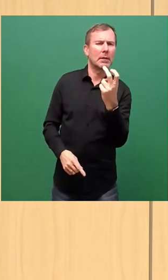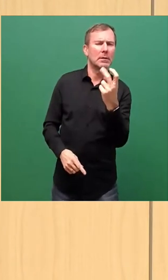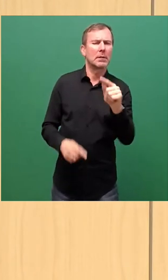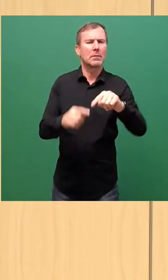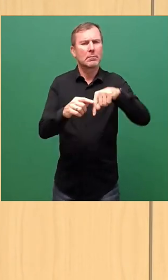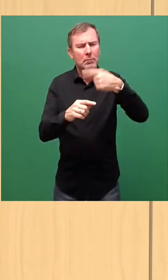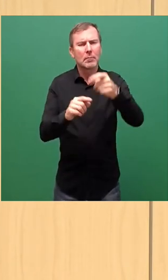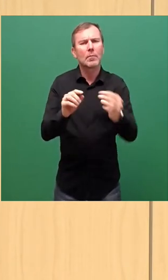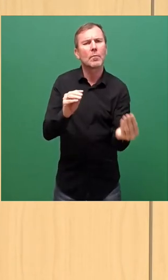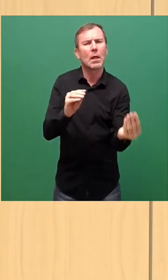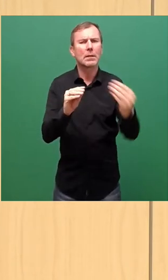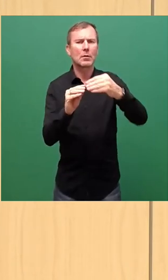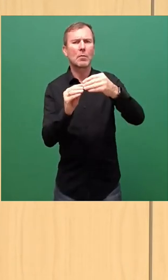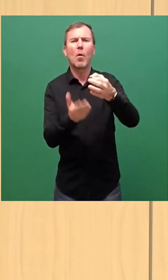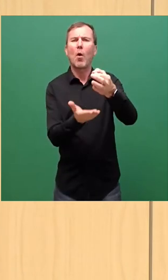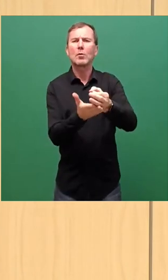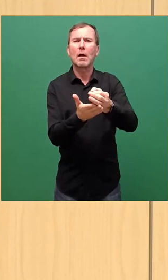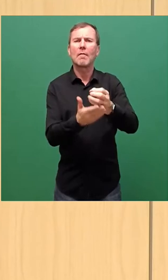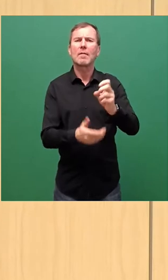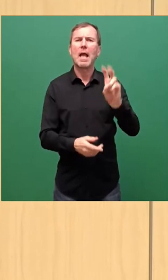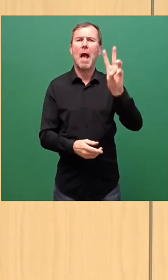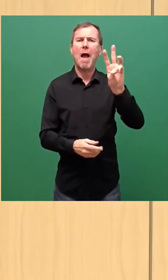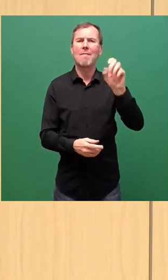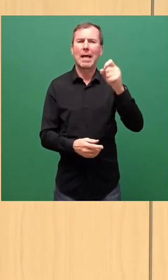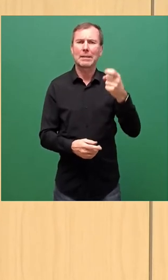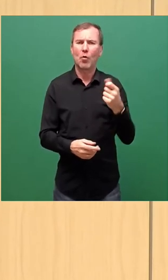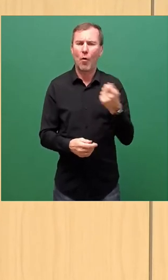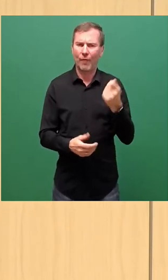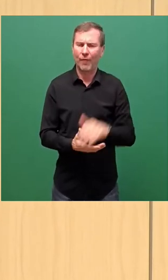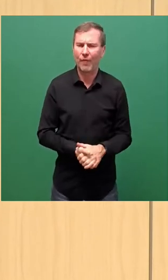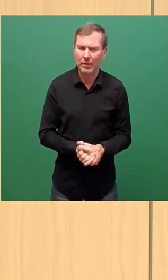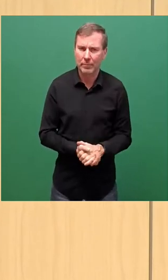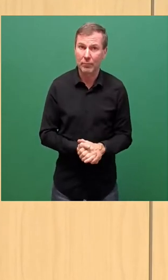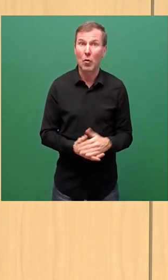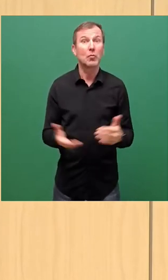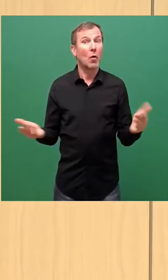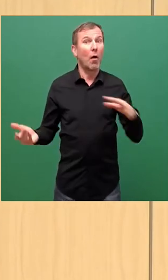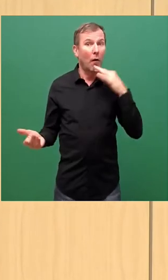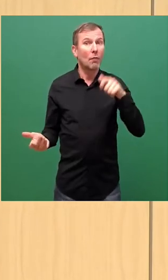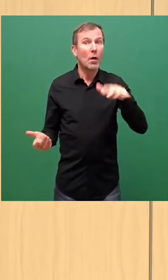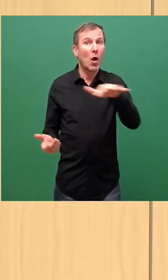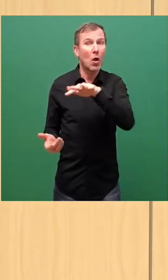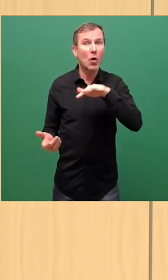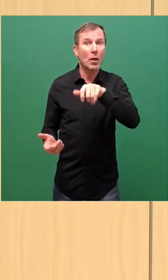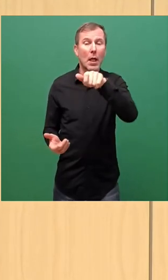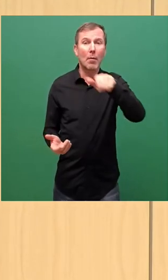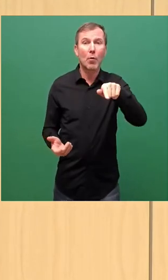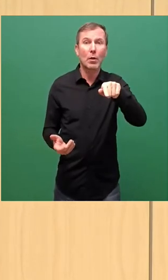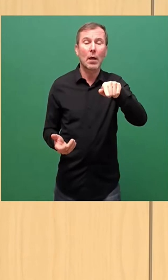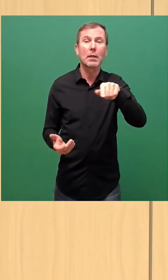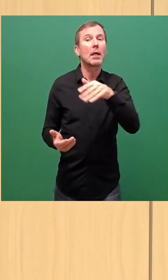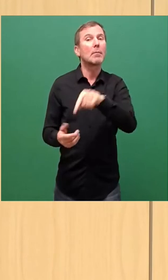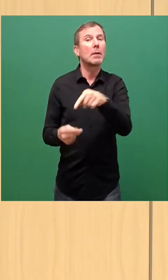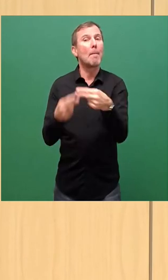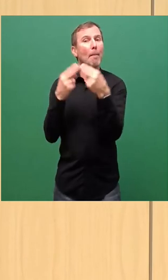dazugekommenen Ortschaft Weixdorf. Also es ist ein erheblicher Anteil der Bürgerinnen und Bürger, die mit diesem Projekt